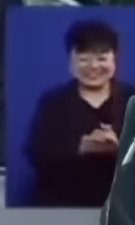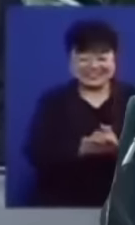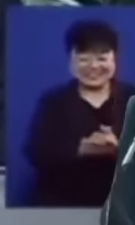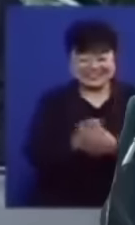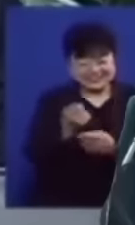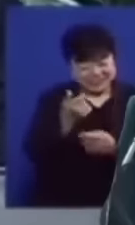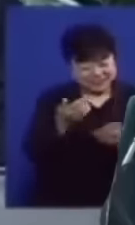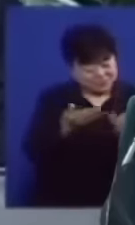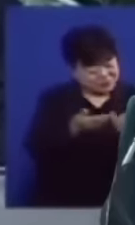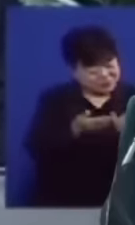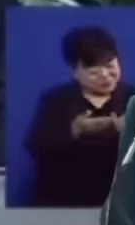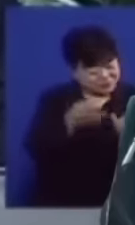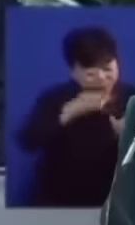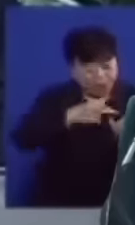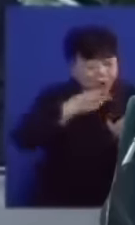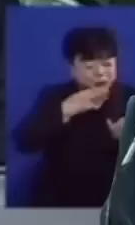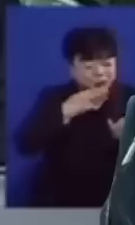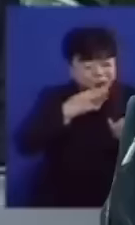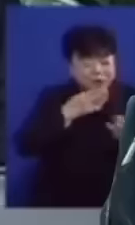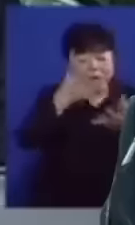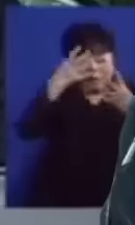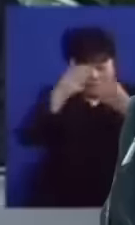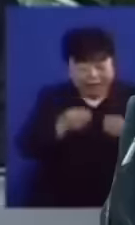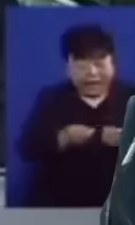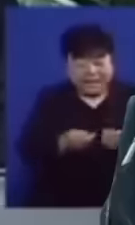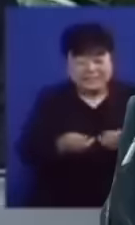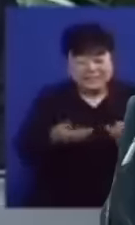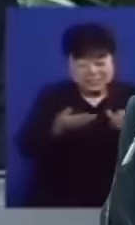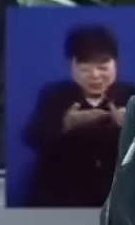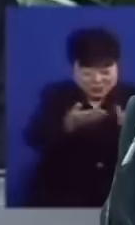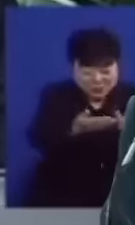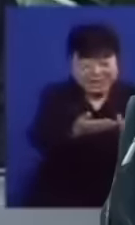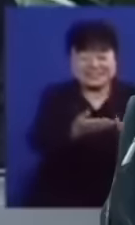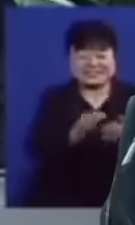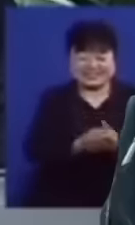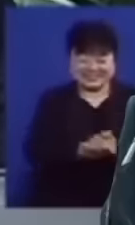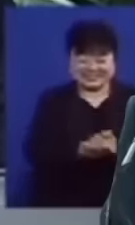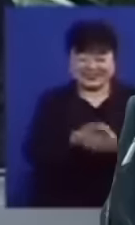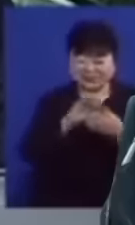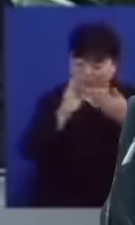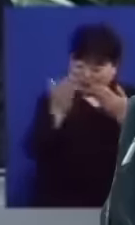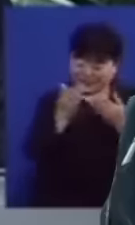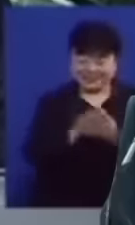조금 드려가지고서는 효과가 없어요. 듬뿍 드려야 돼요.